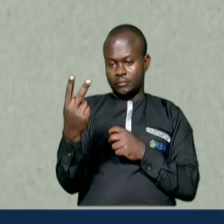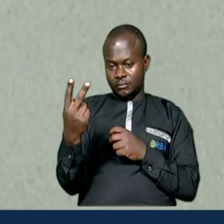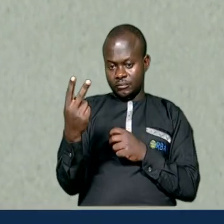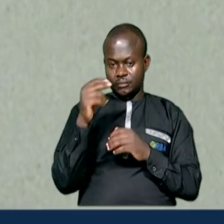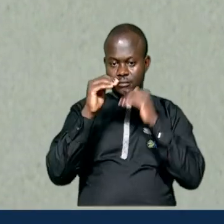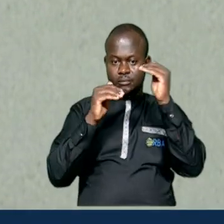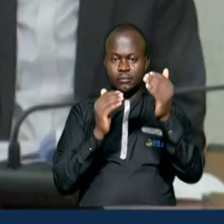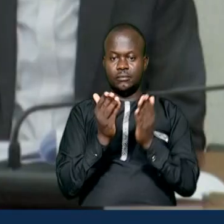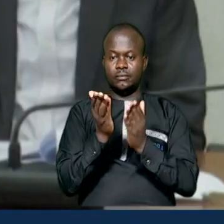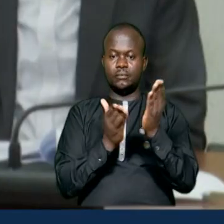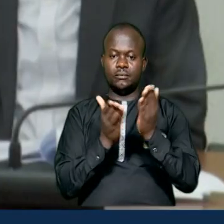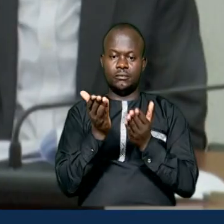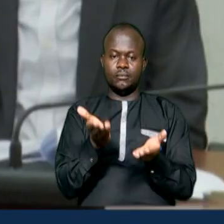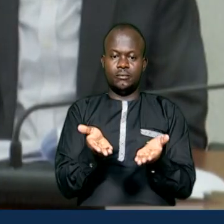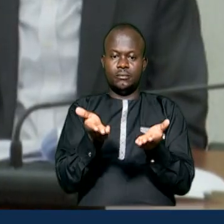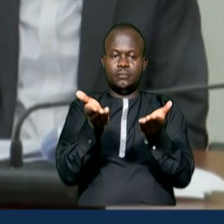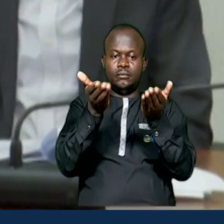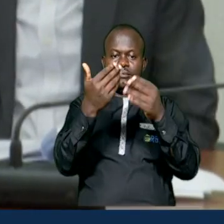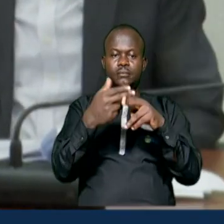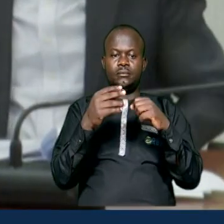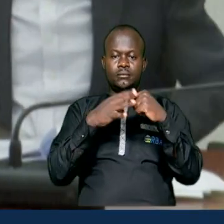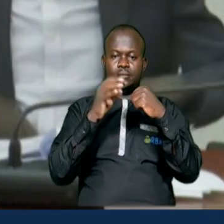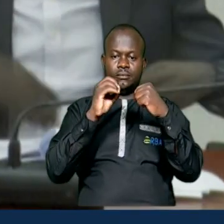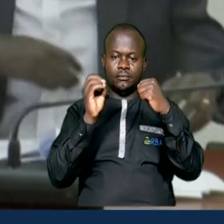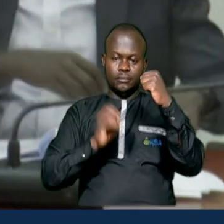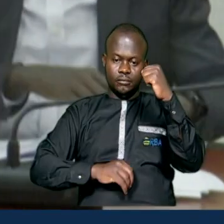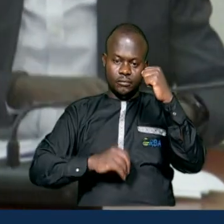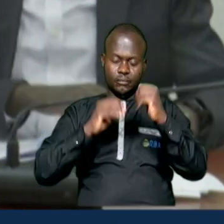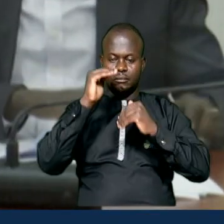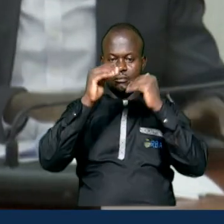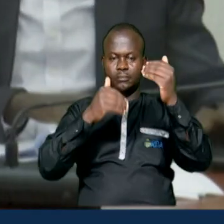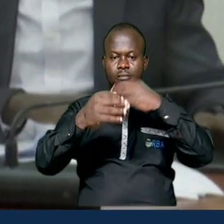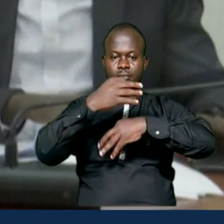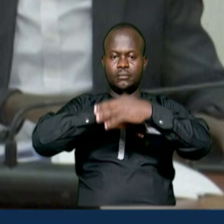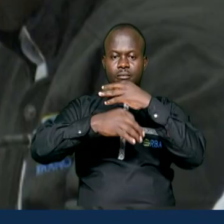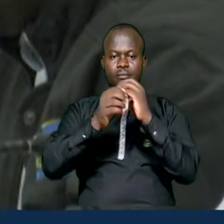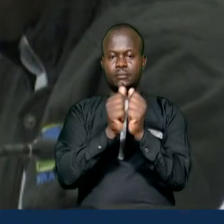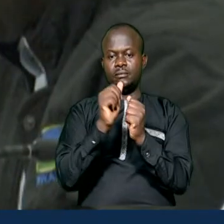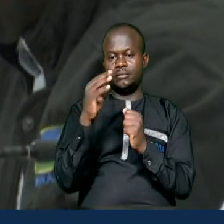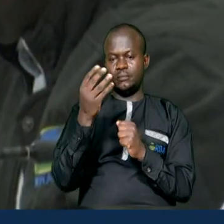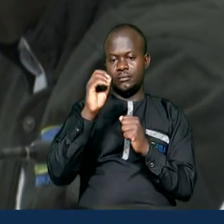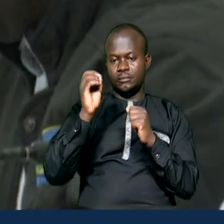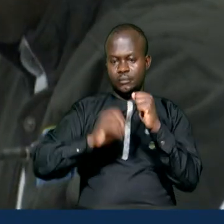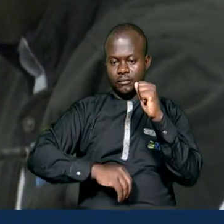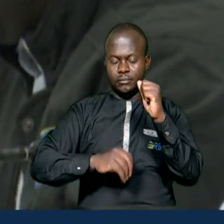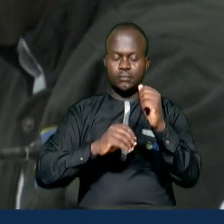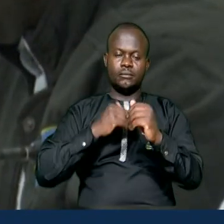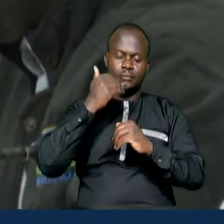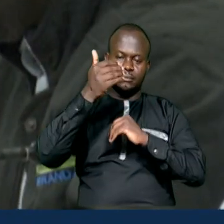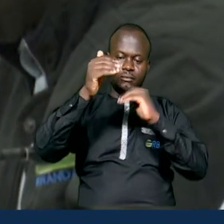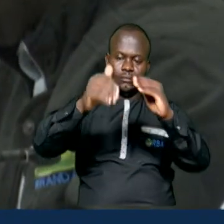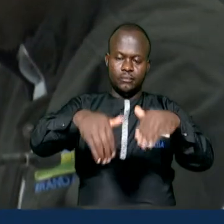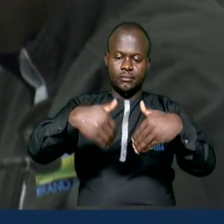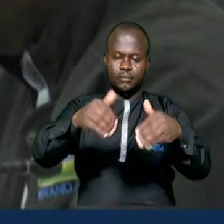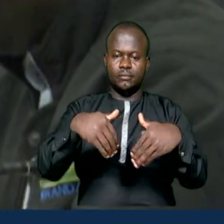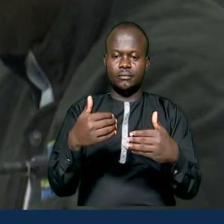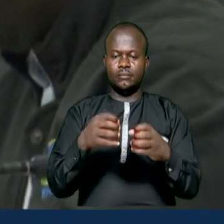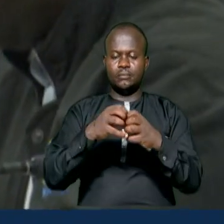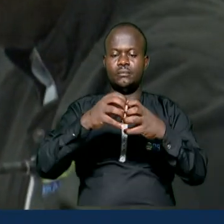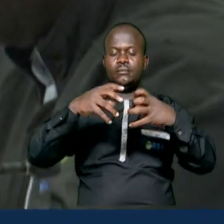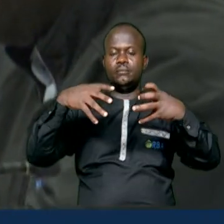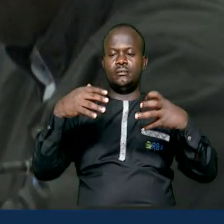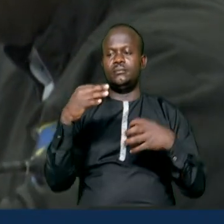rwa serivisi rwazamutse ku 9 % urwego rw'inganda 14 % naho ubuhinzi buzamuka kuri